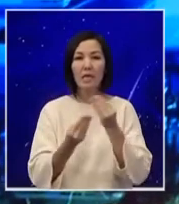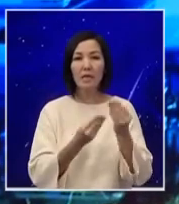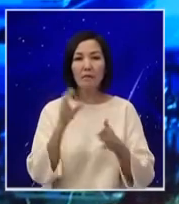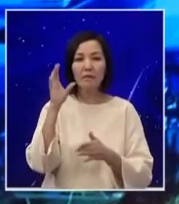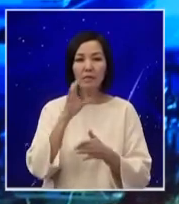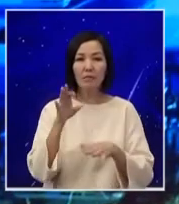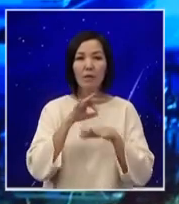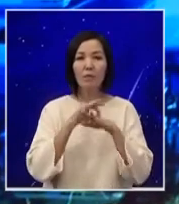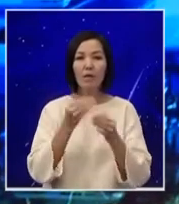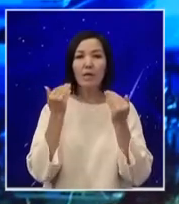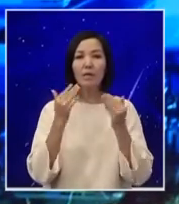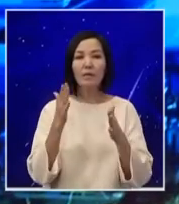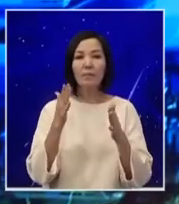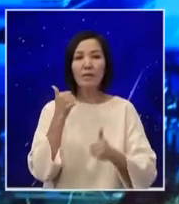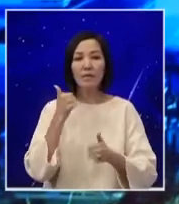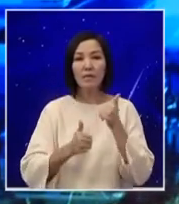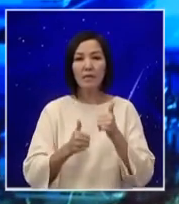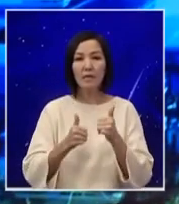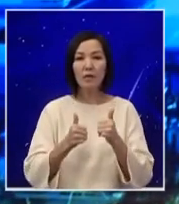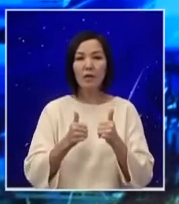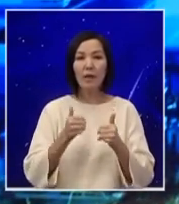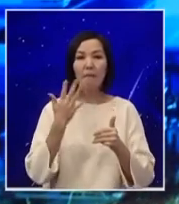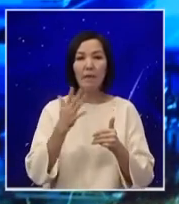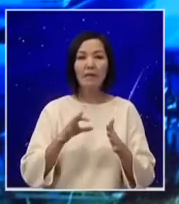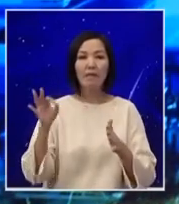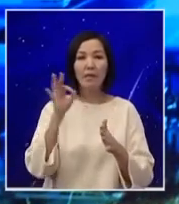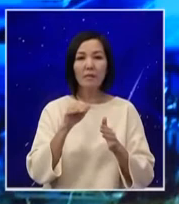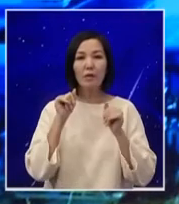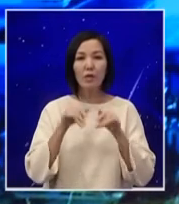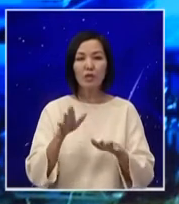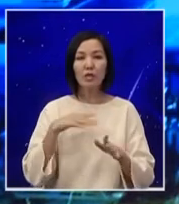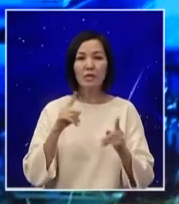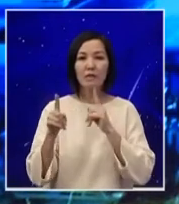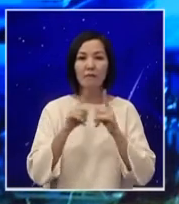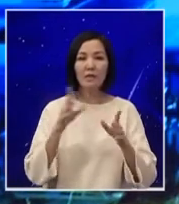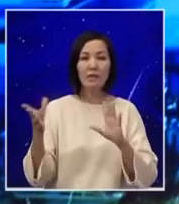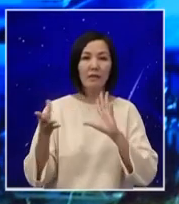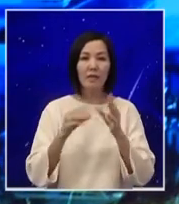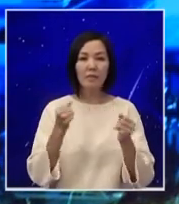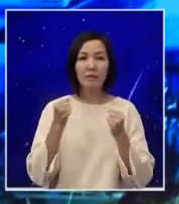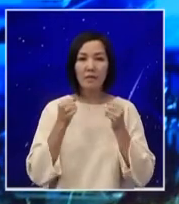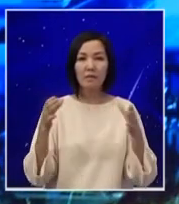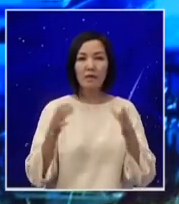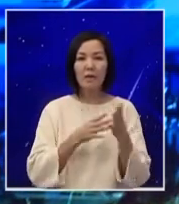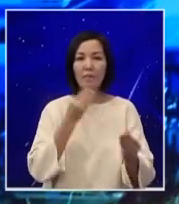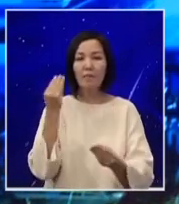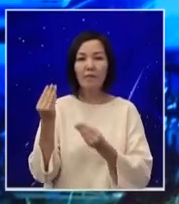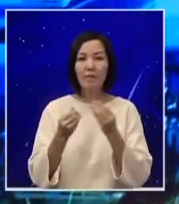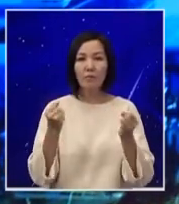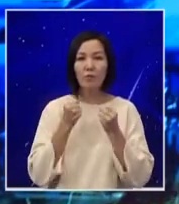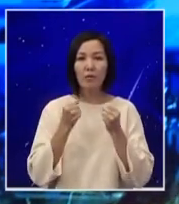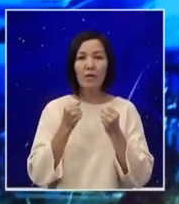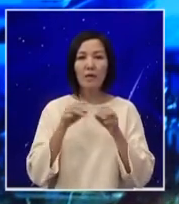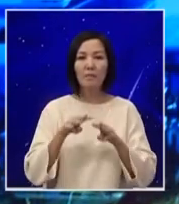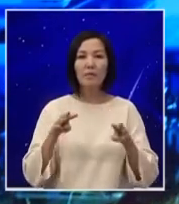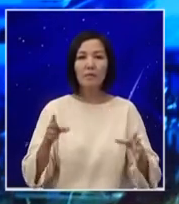сентябре теперь судьба соревнований решится 5 октября на собрание всех спортивных федераций по игровым видам спорта